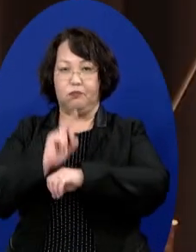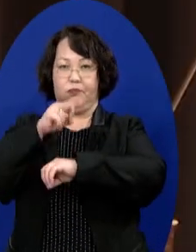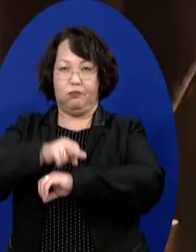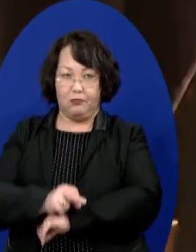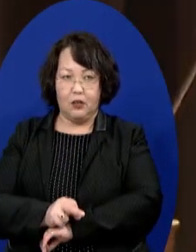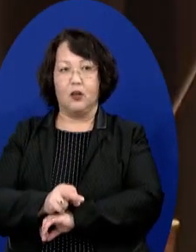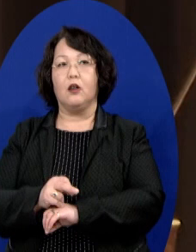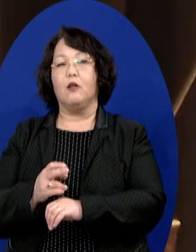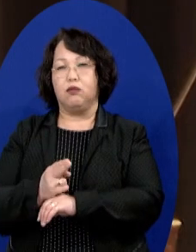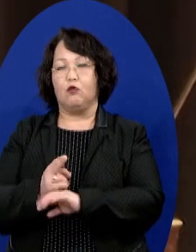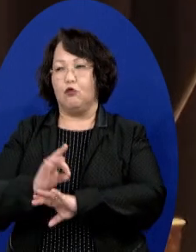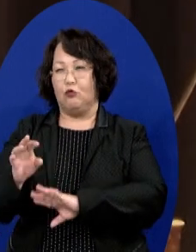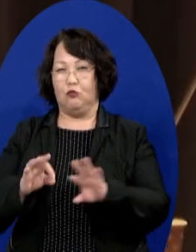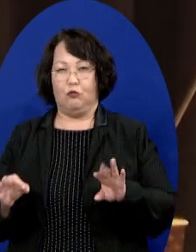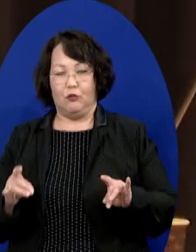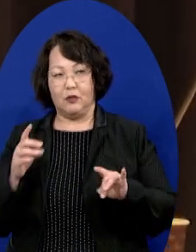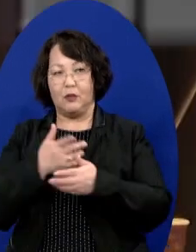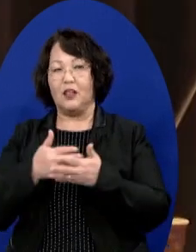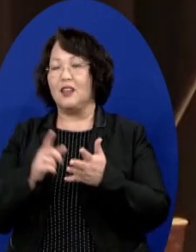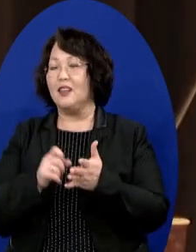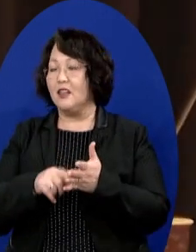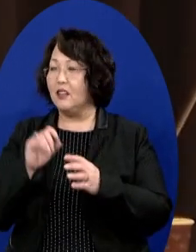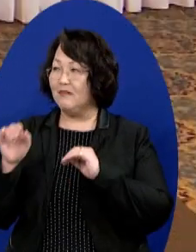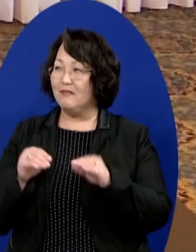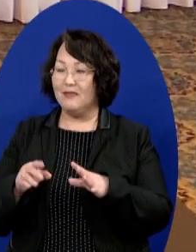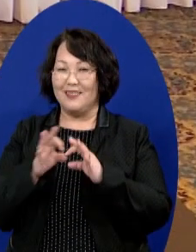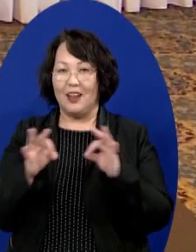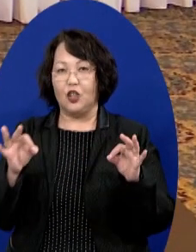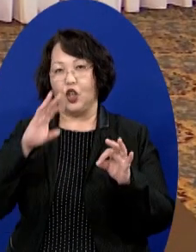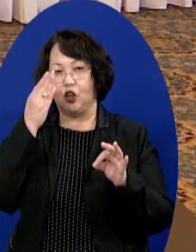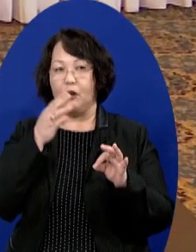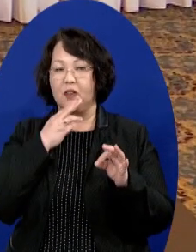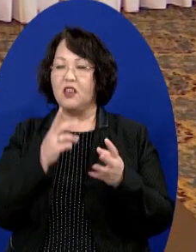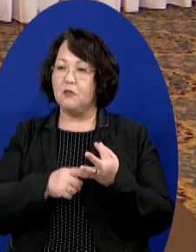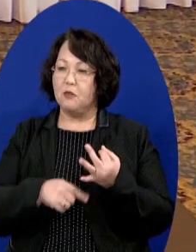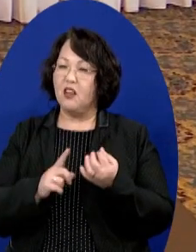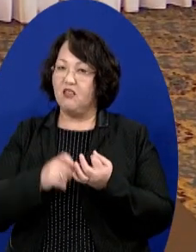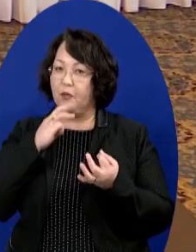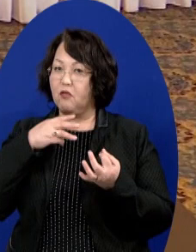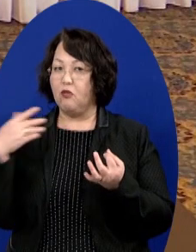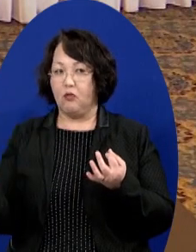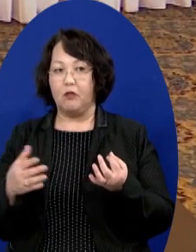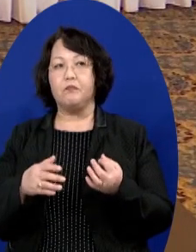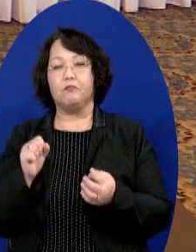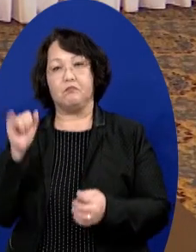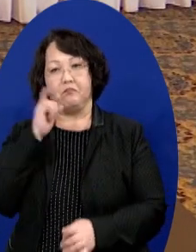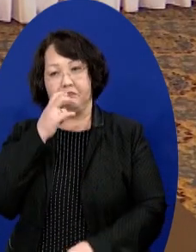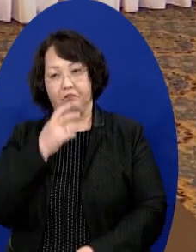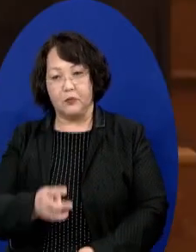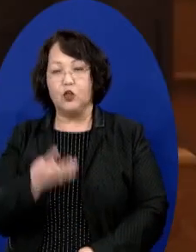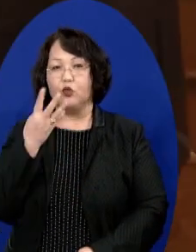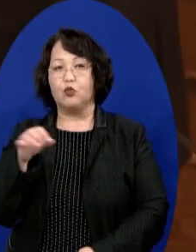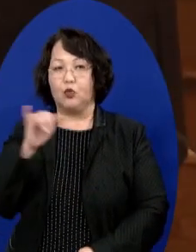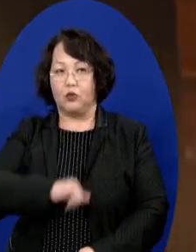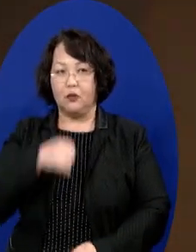пуужингийн систем зэрэг зэр зэвсэг хэрэгтэй байгаагаа илэрхийлж нарийн тодорхой мэдээллийг өгчээ. Вашингтон энэ хуралд дэлхийн 40 гаруй улс орны